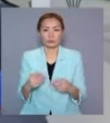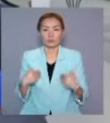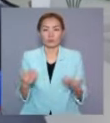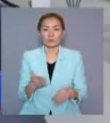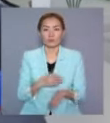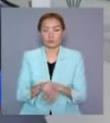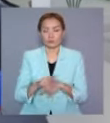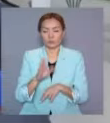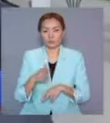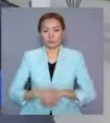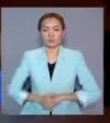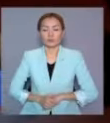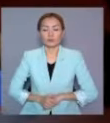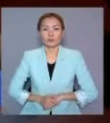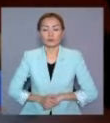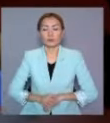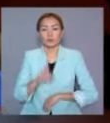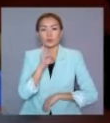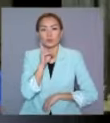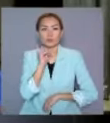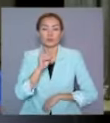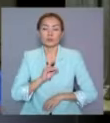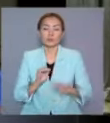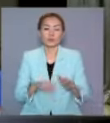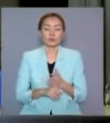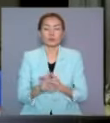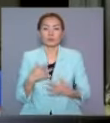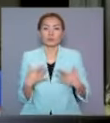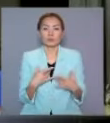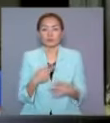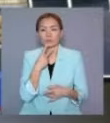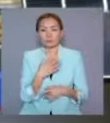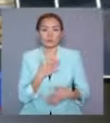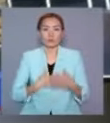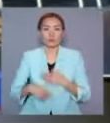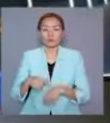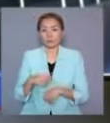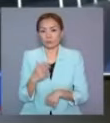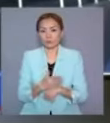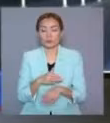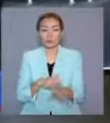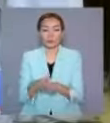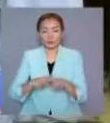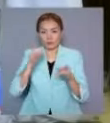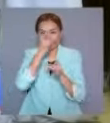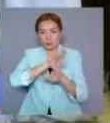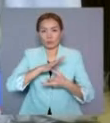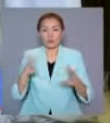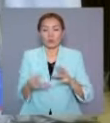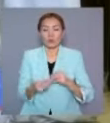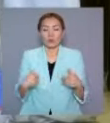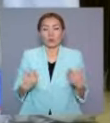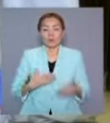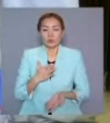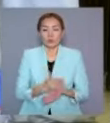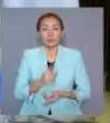керектігін үйрететін үлкен сабақ. Студенттердің бұндай ізгі бастамасы көңілге қуаныш ұялатады. Атқарылған мәдени шараның көпшілікке